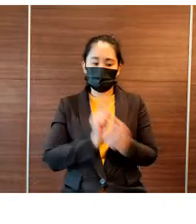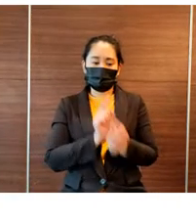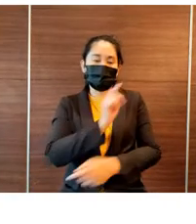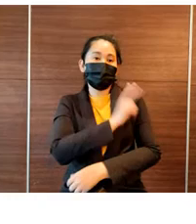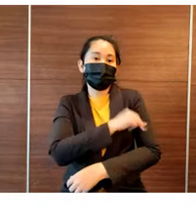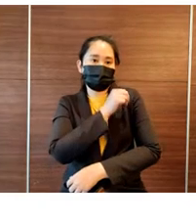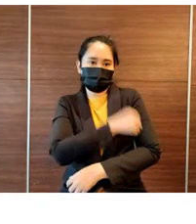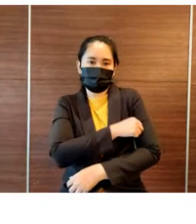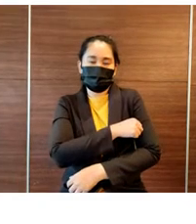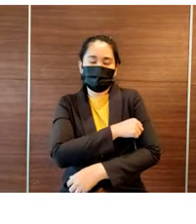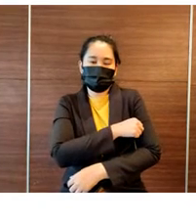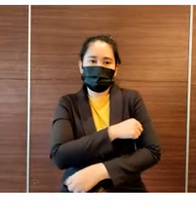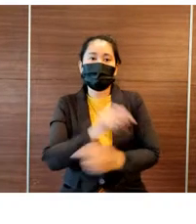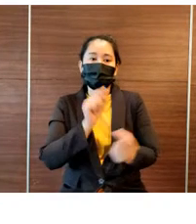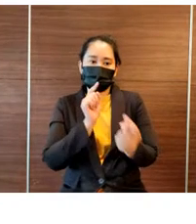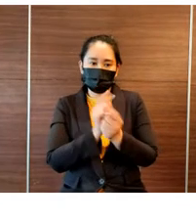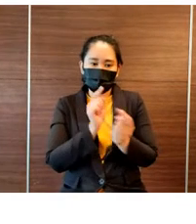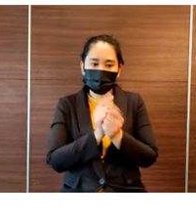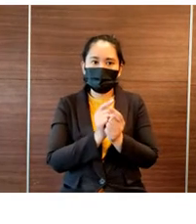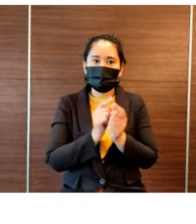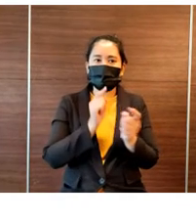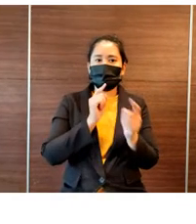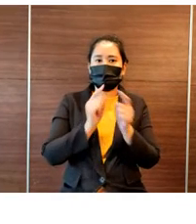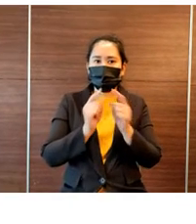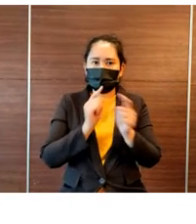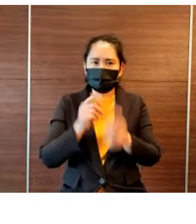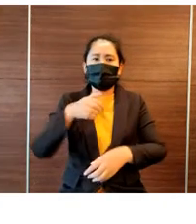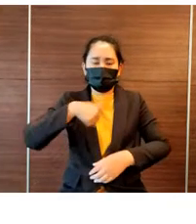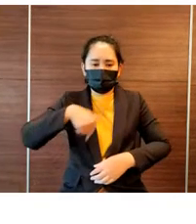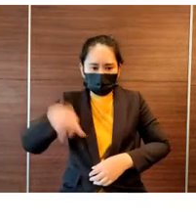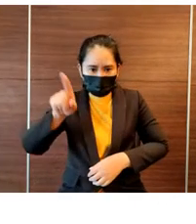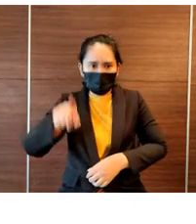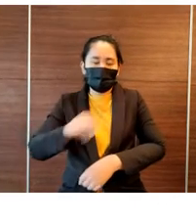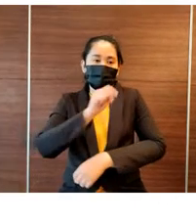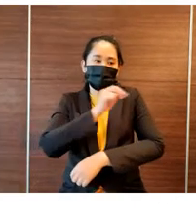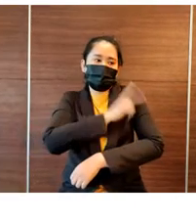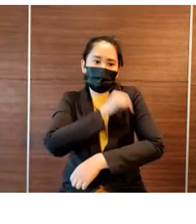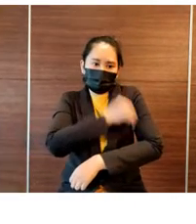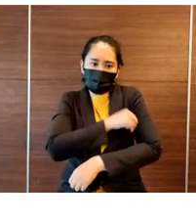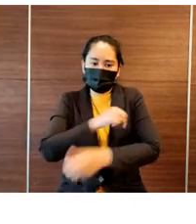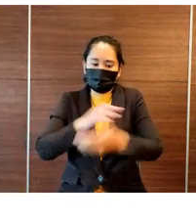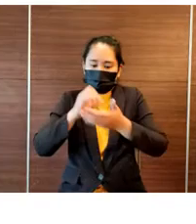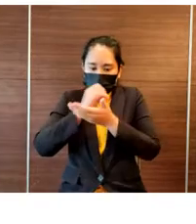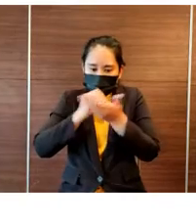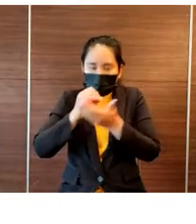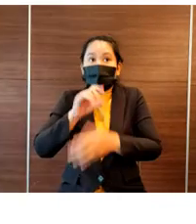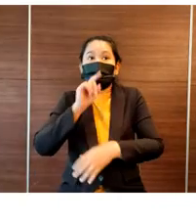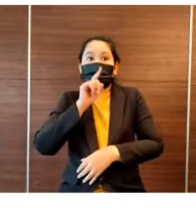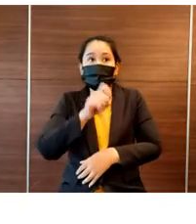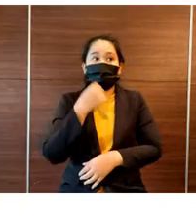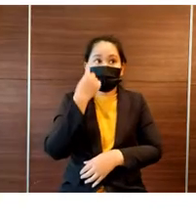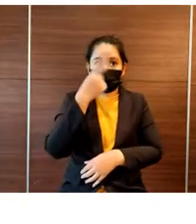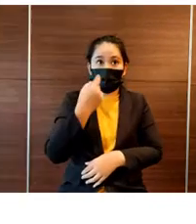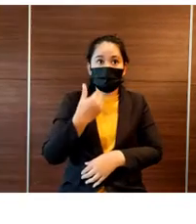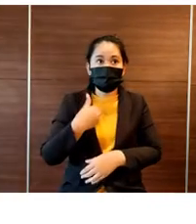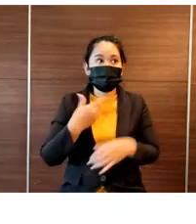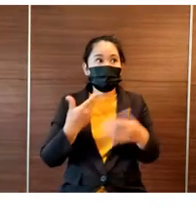จะบอกว่าไปธัญลักษณ์ไปธัญลักษณ์ไปธัญลักษณ์ท่านโทษนะครับมีท่านใดมาจากธัญลักษณ์มั้ยครับ